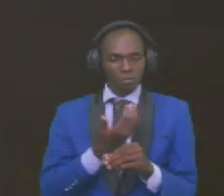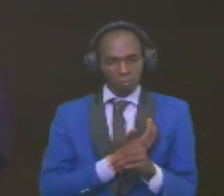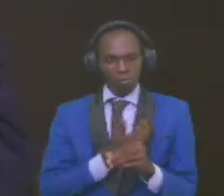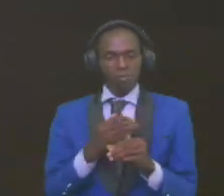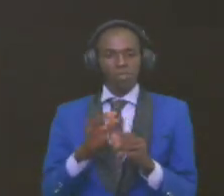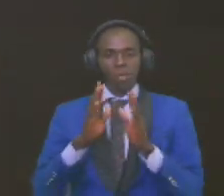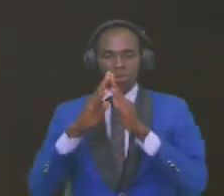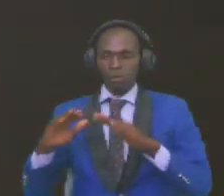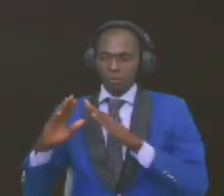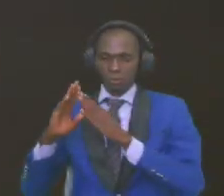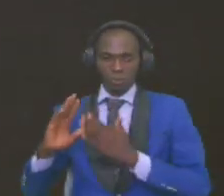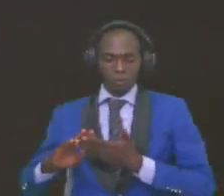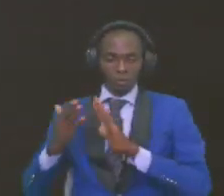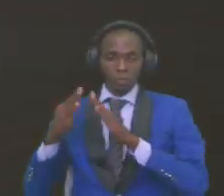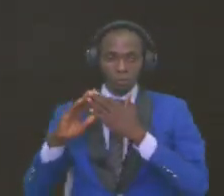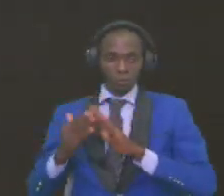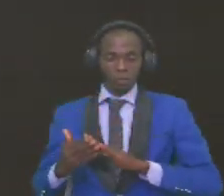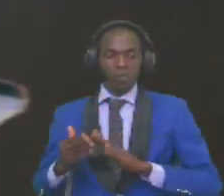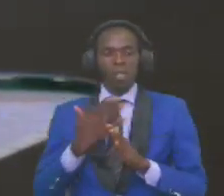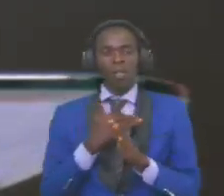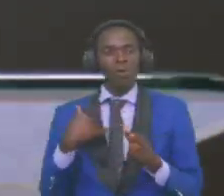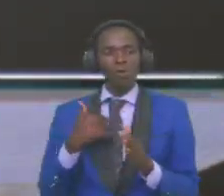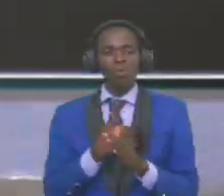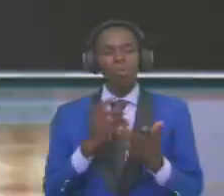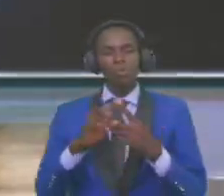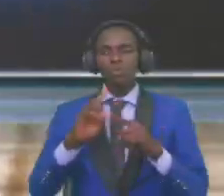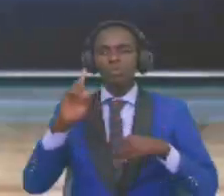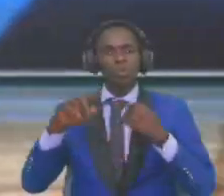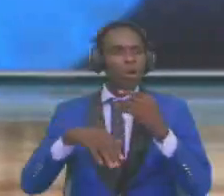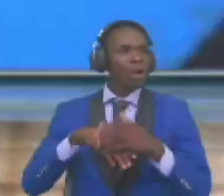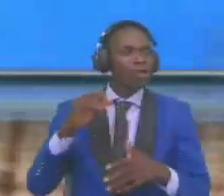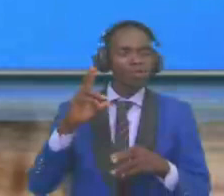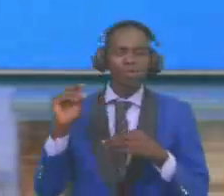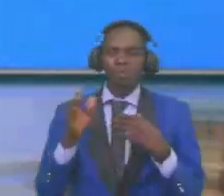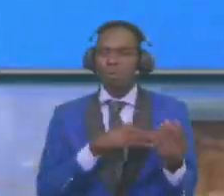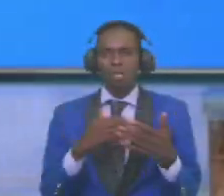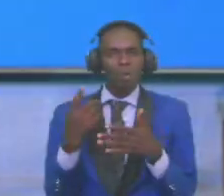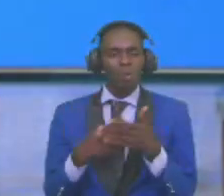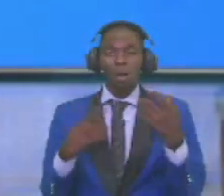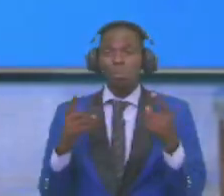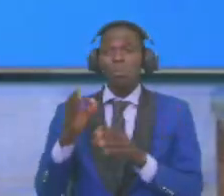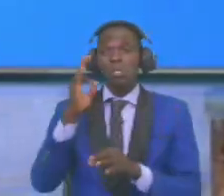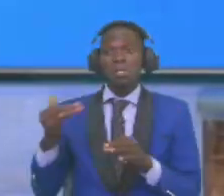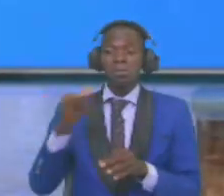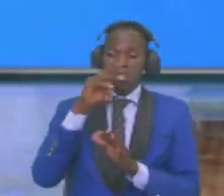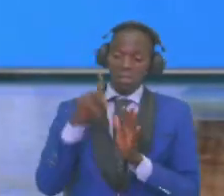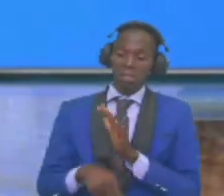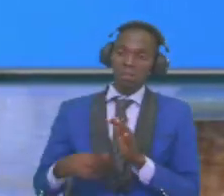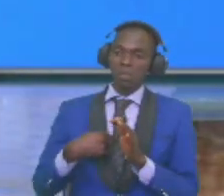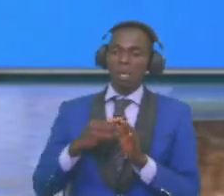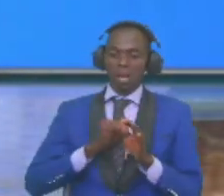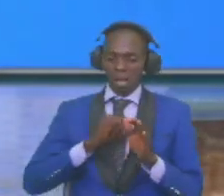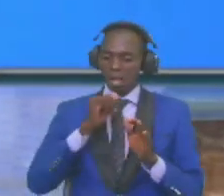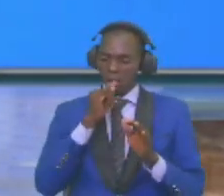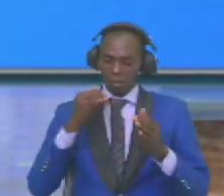communauté et nous avons sorti que pour ceux qui arrivent même si ça me tue